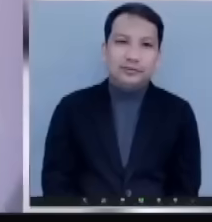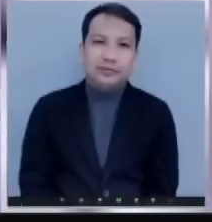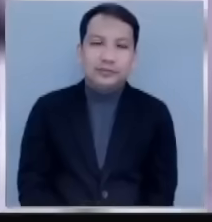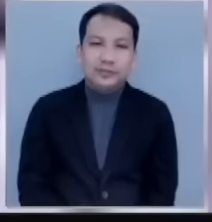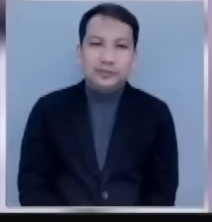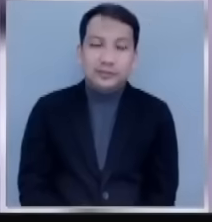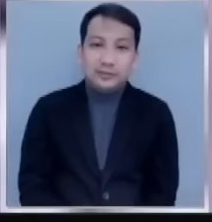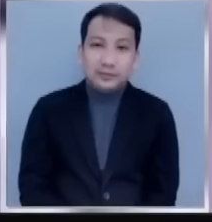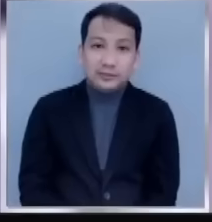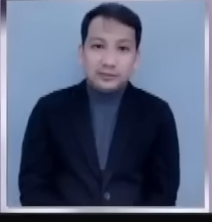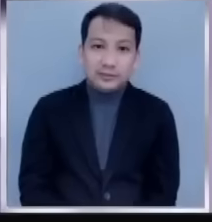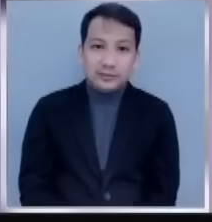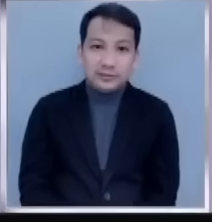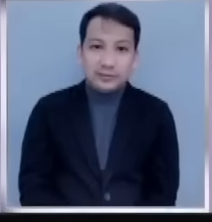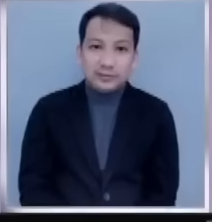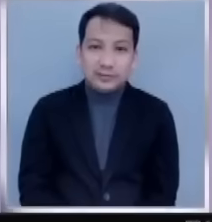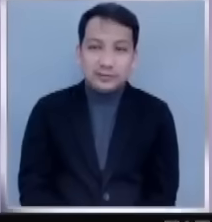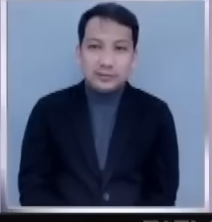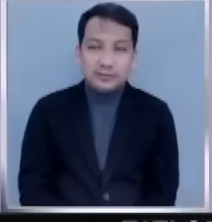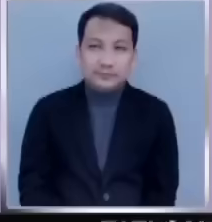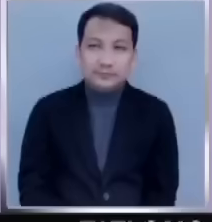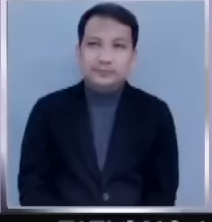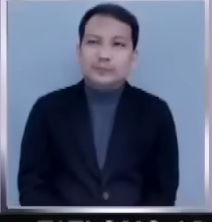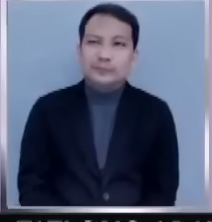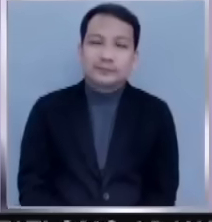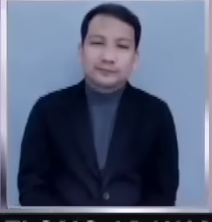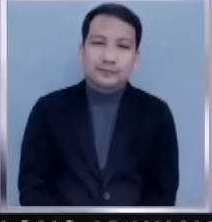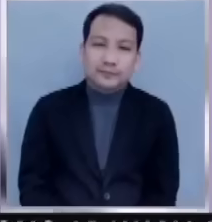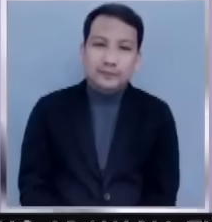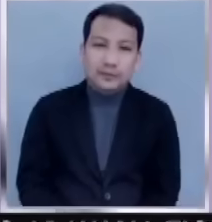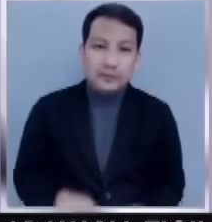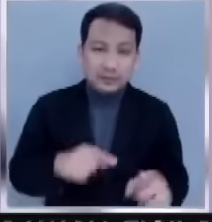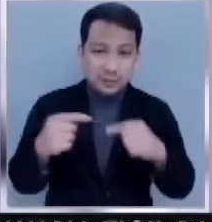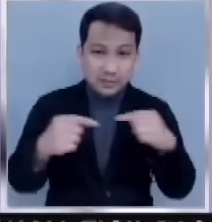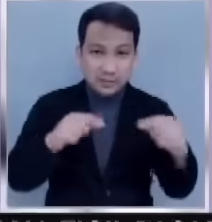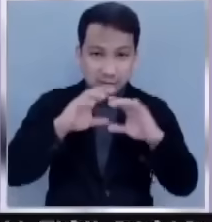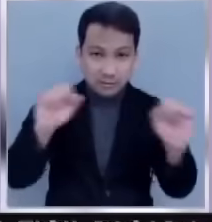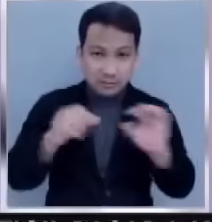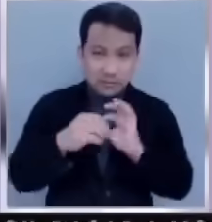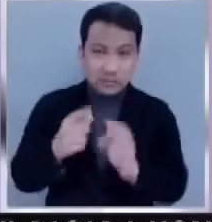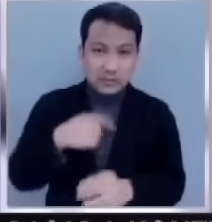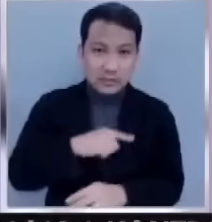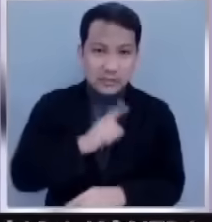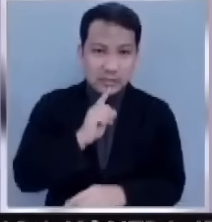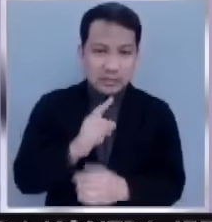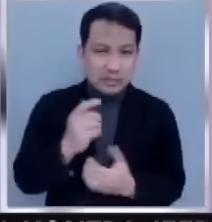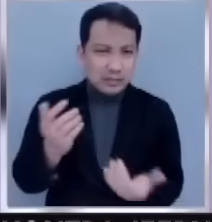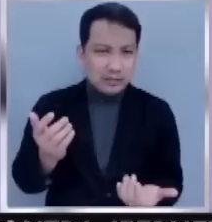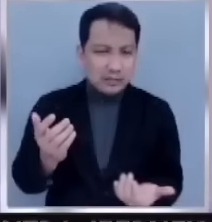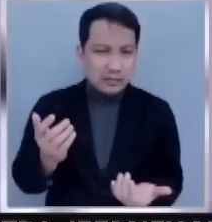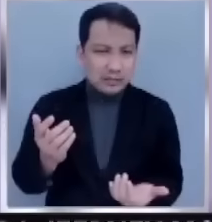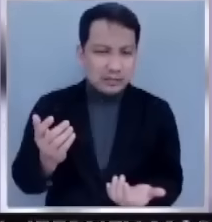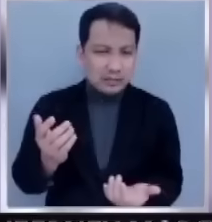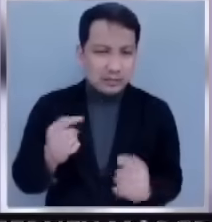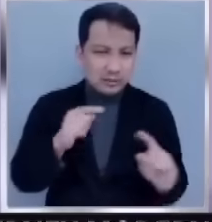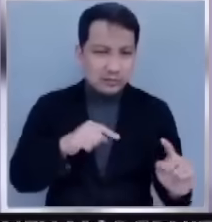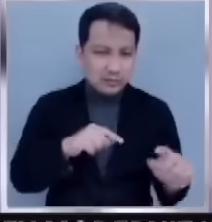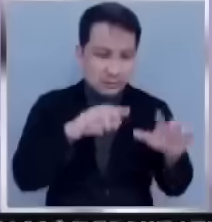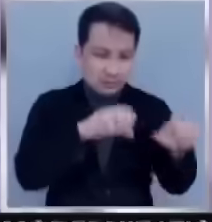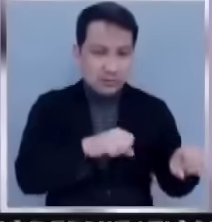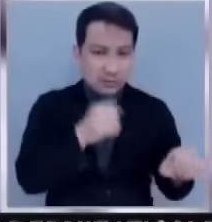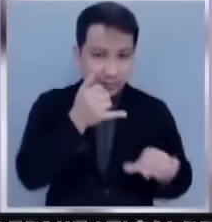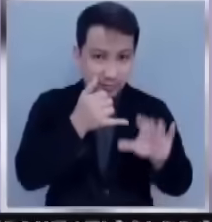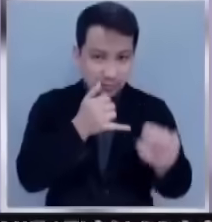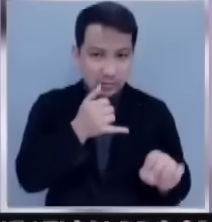Nauwi sa Pamaril na ikinasugat ng isa ang umano'y agawan sa lupa sa isang subdivision sa Morong Rizal. Nahuli kami yan at idinulog